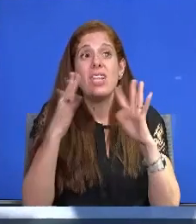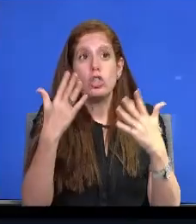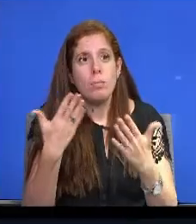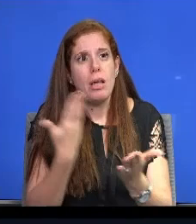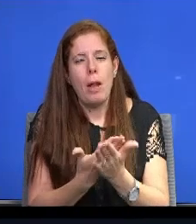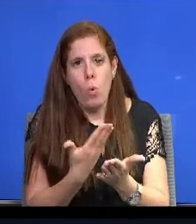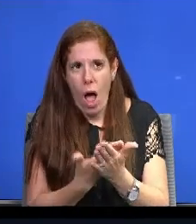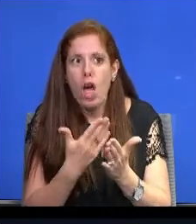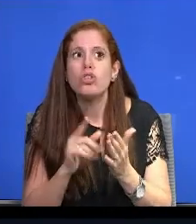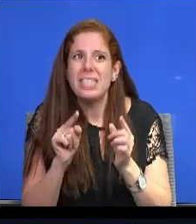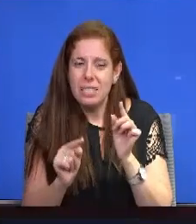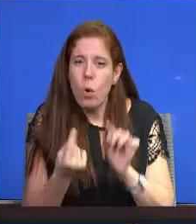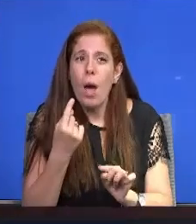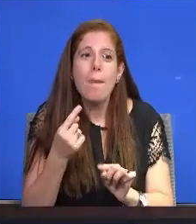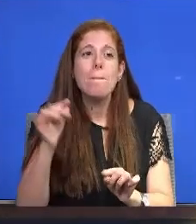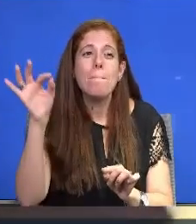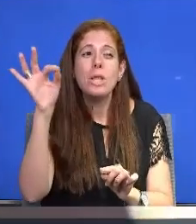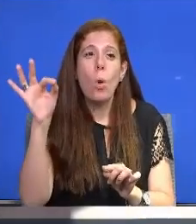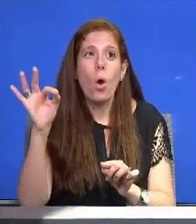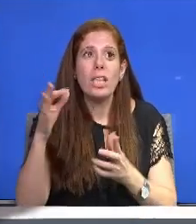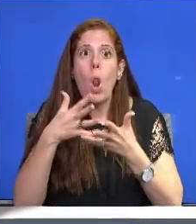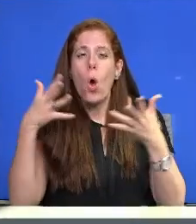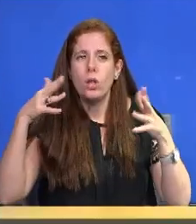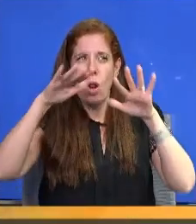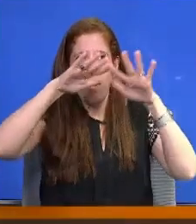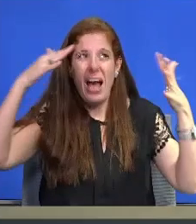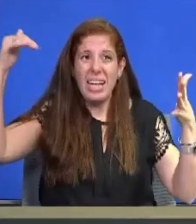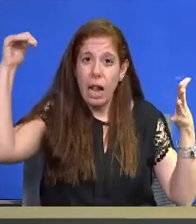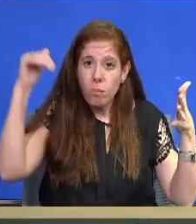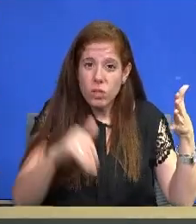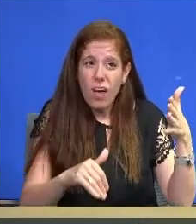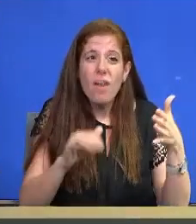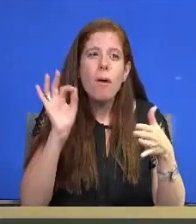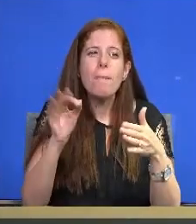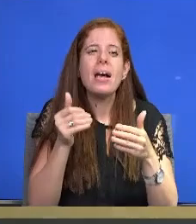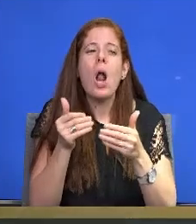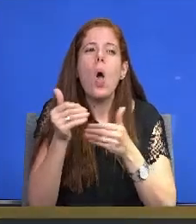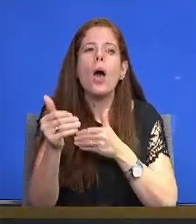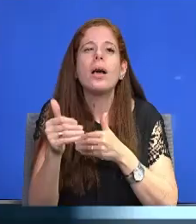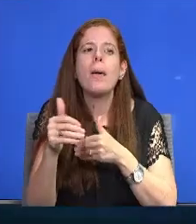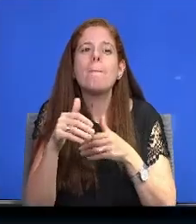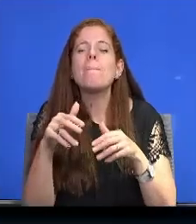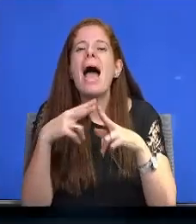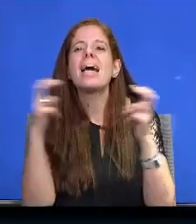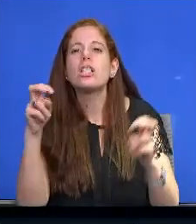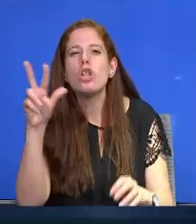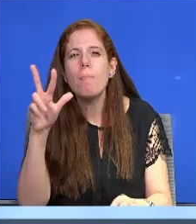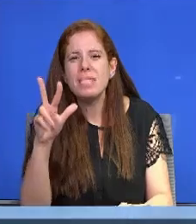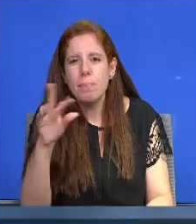ואמיתי. מטאורואיד לא גדול חדר לאטמוספירה ופגע לא הרחק מהעיר צ'ליאבינסק ברוסיה.